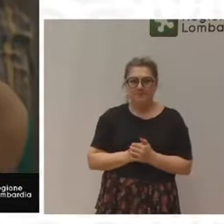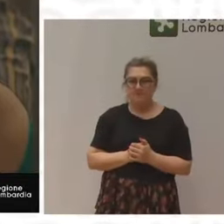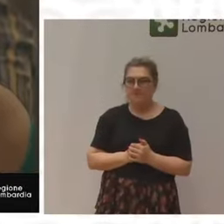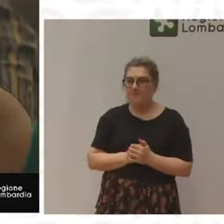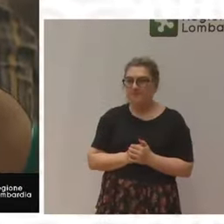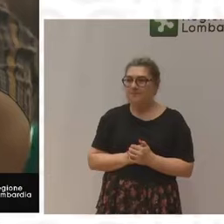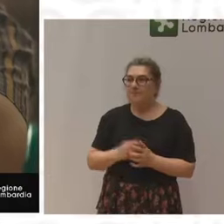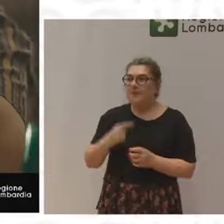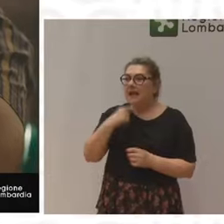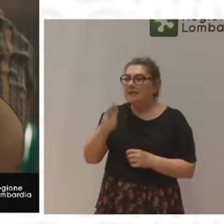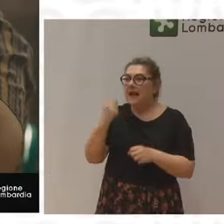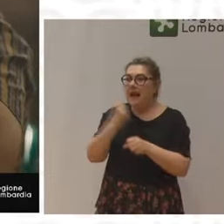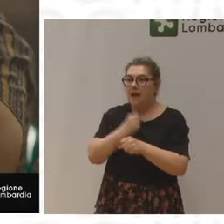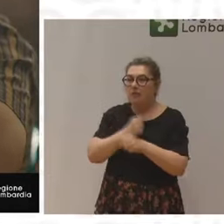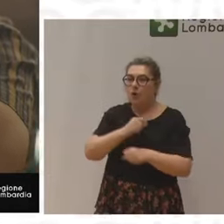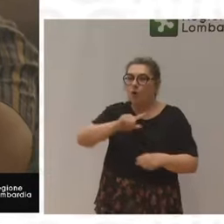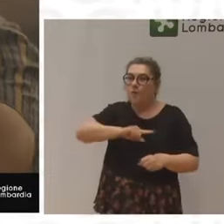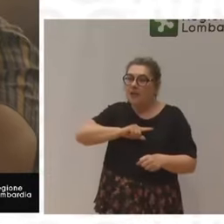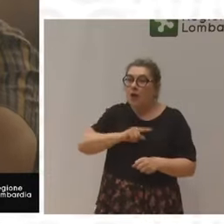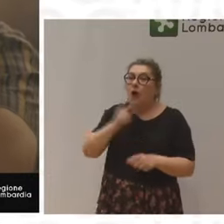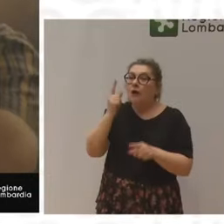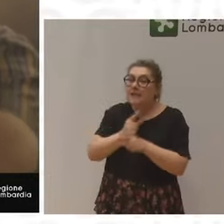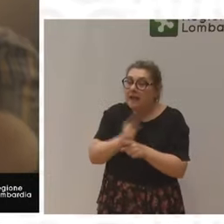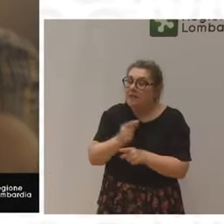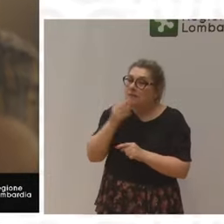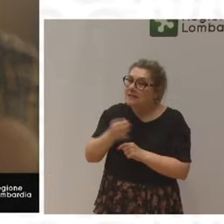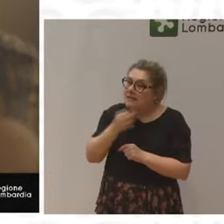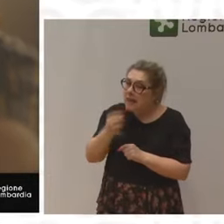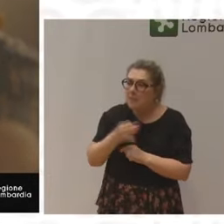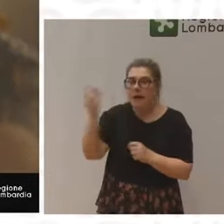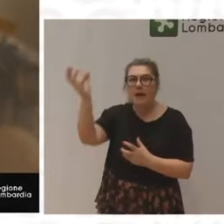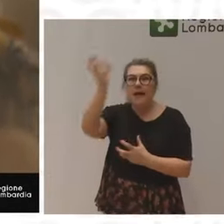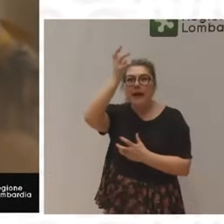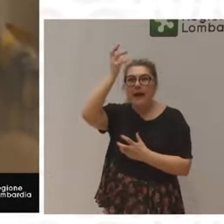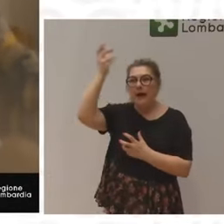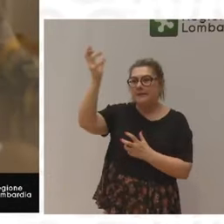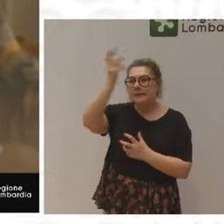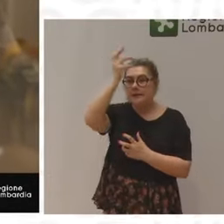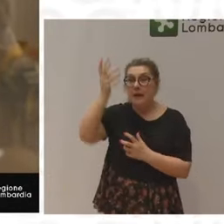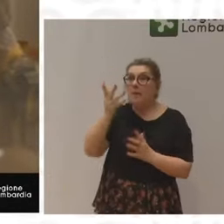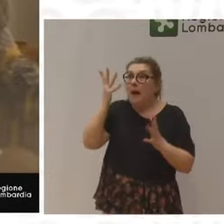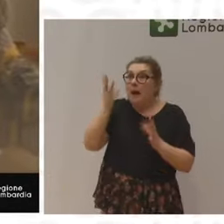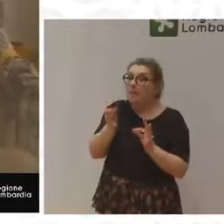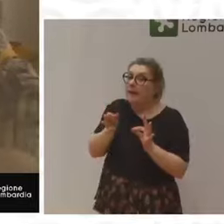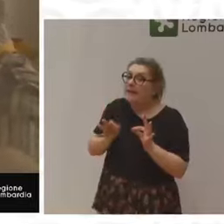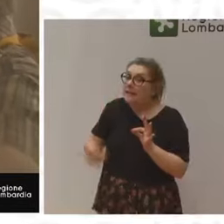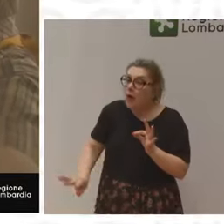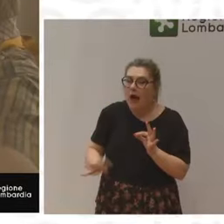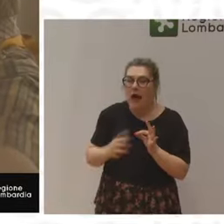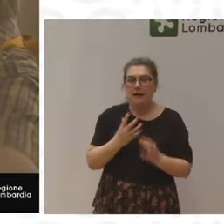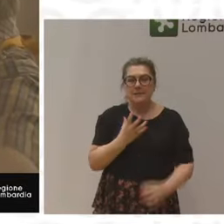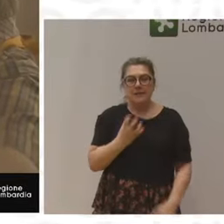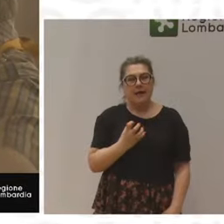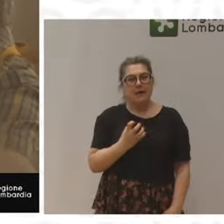Nel mio lavoro devo essere creativo, ma soprattutto